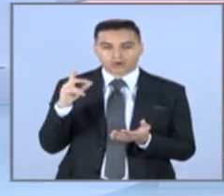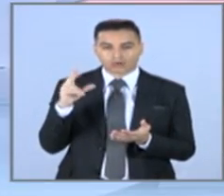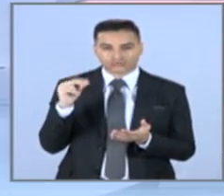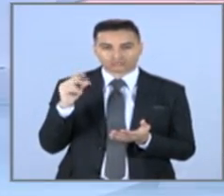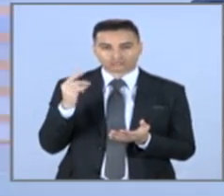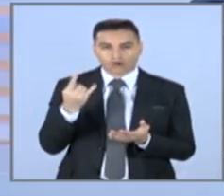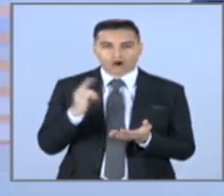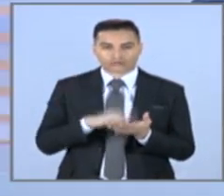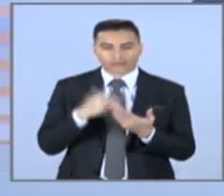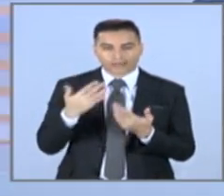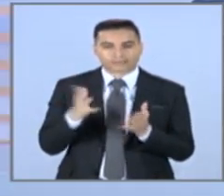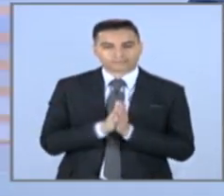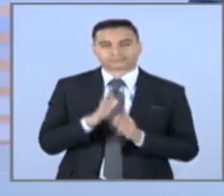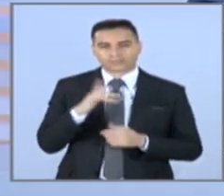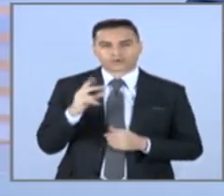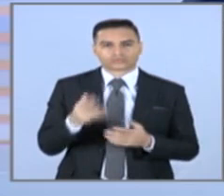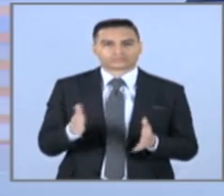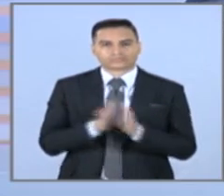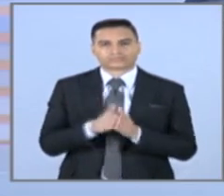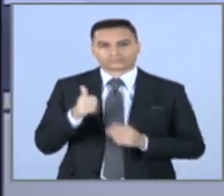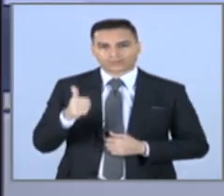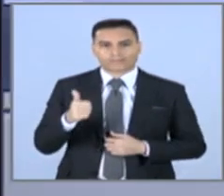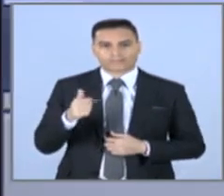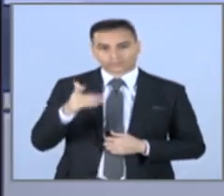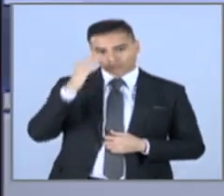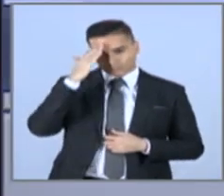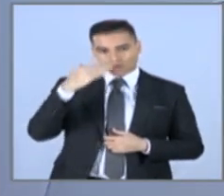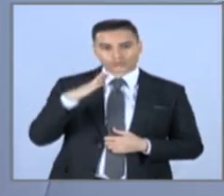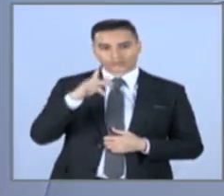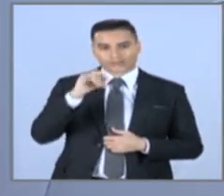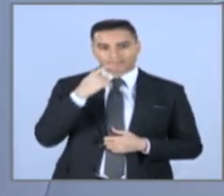نقطة و10 نقط هدية كمان من حسام. قلت له شكرا. شكرا يا